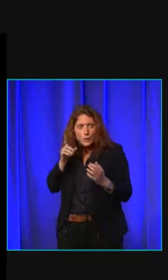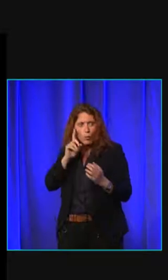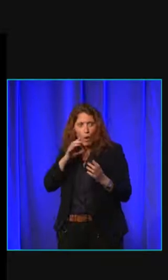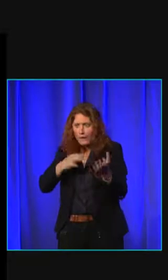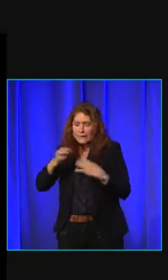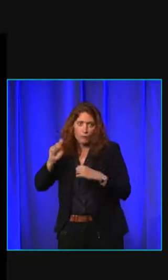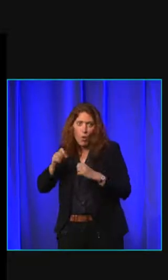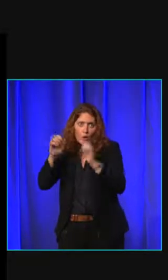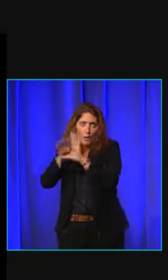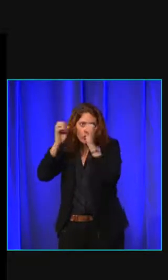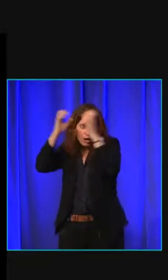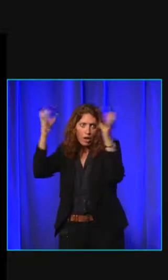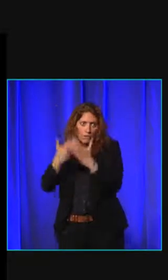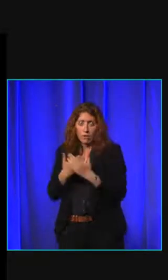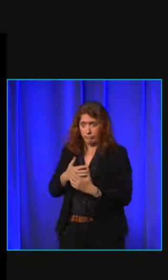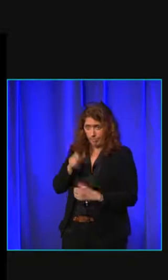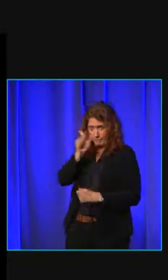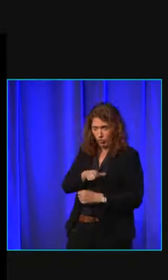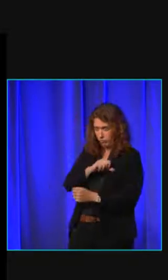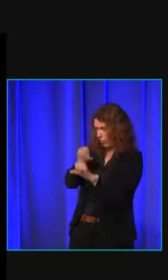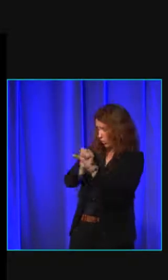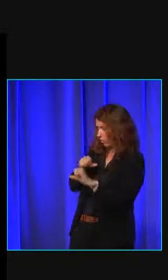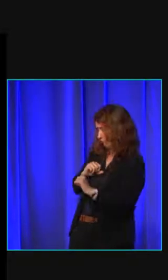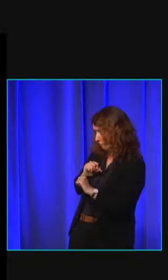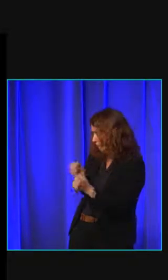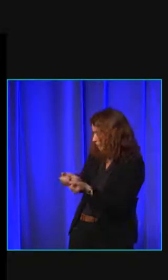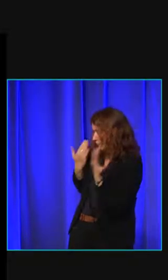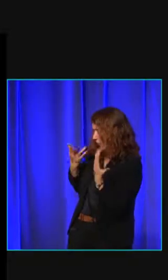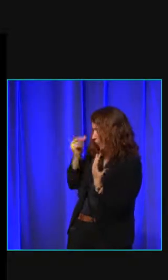n'a rien compris, mais le principal, c'est pour montrer que ça fonctionne.